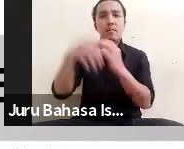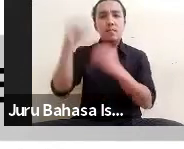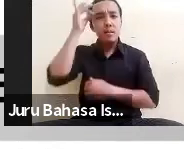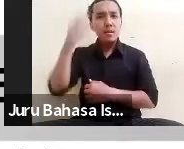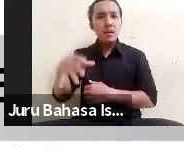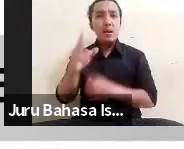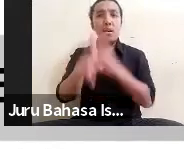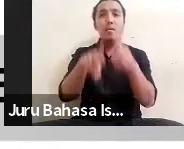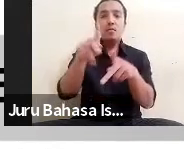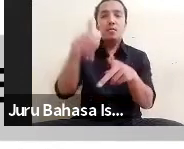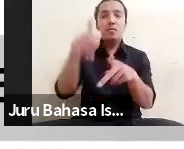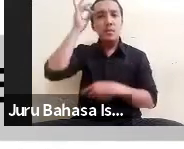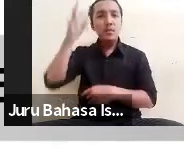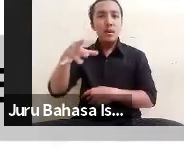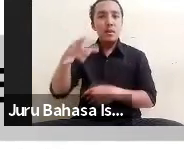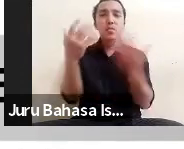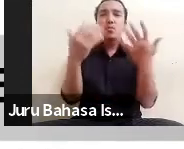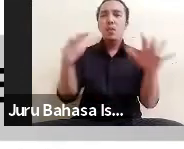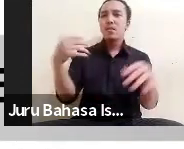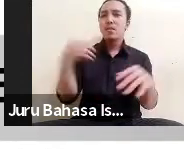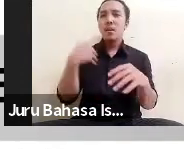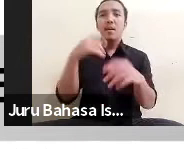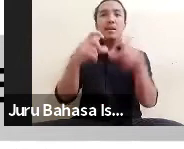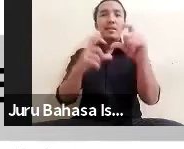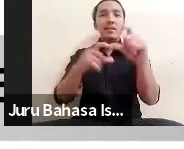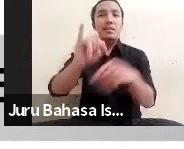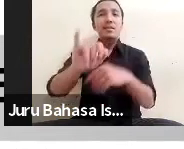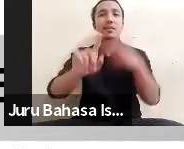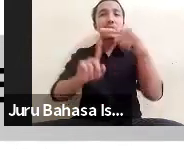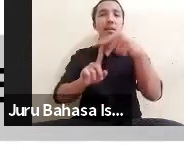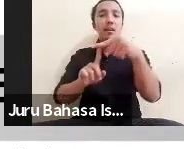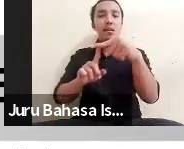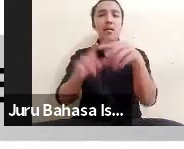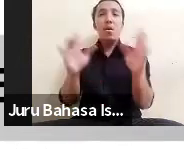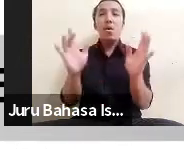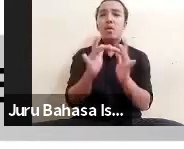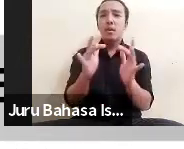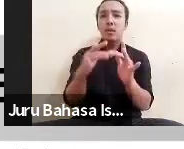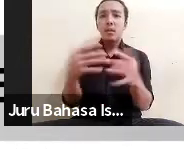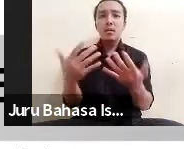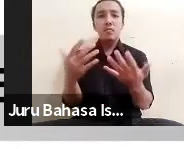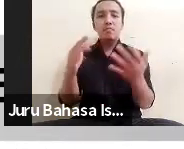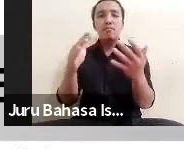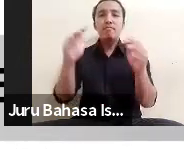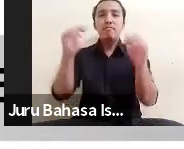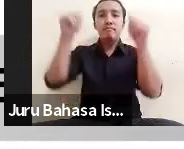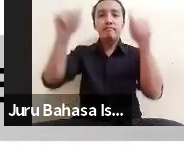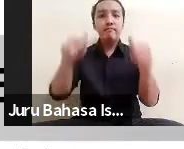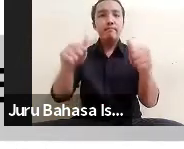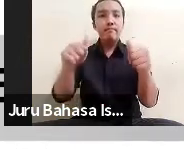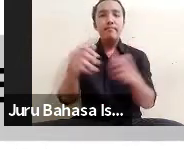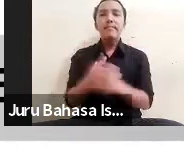ada SID, baik yang berbentuk online maupun yang berbentuk di papan begitu. Nah, seringkali data ini